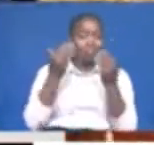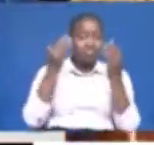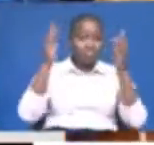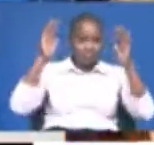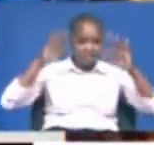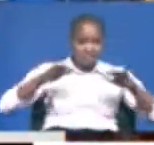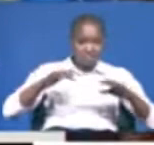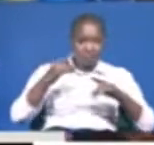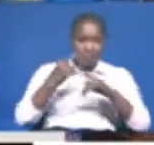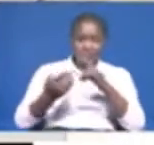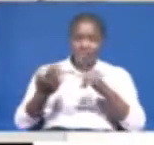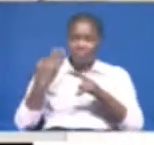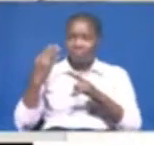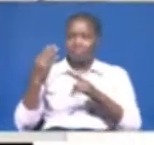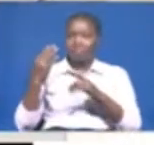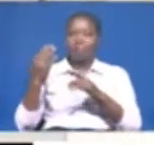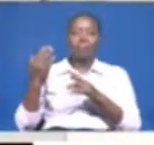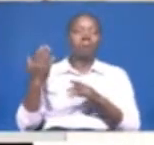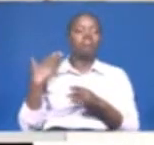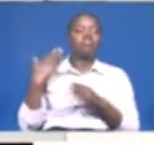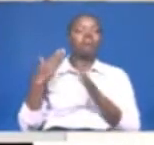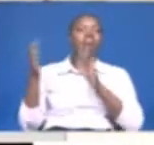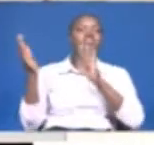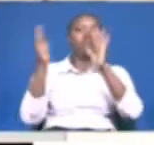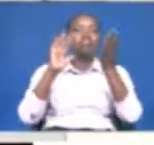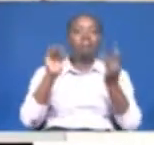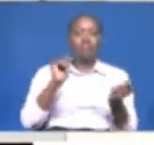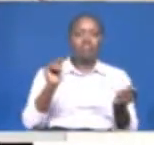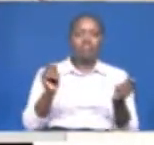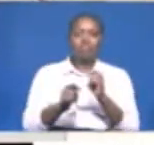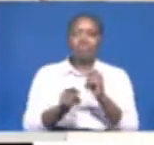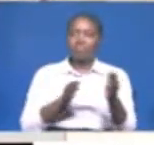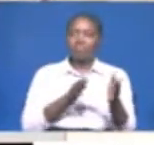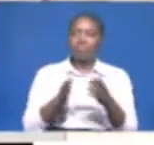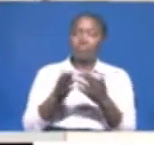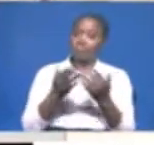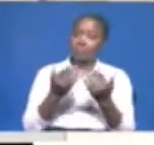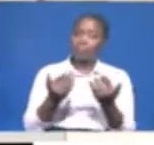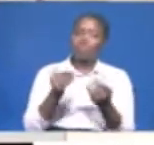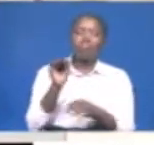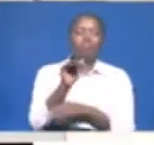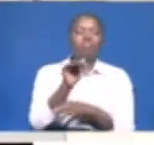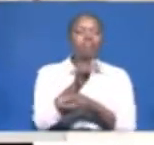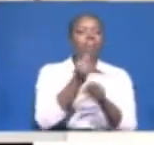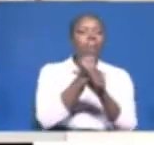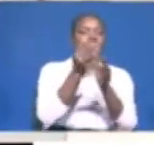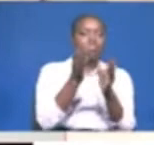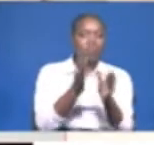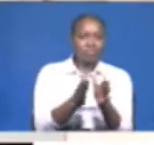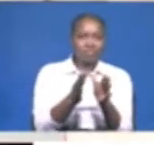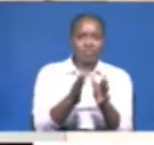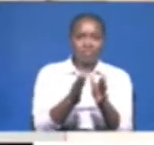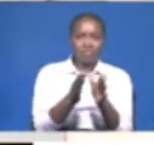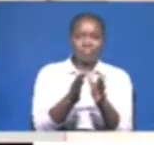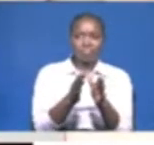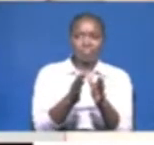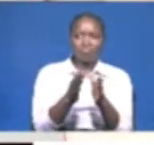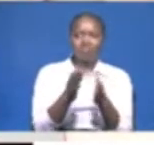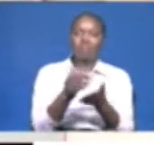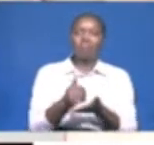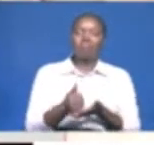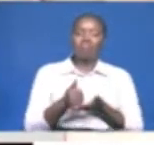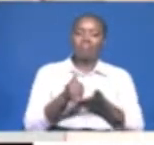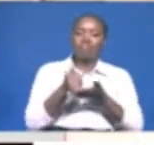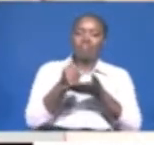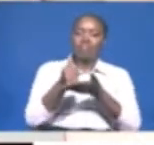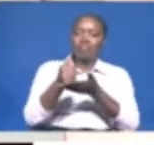majorly blamed on climate change. Ningependa kuchukua nafasi hii kuomba washikadau kuleta msaada kwa